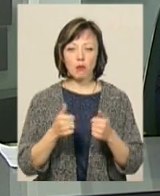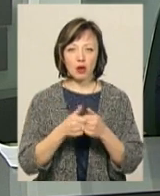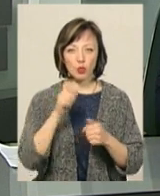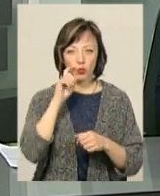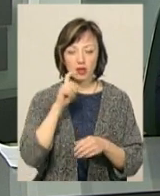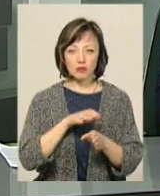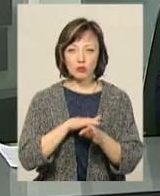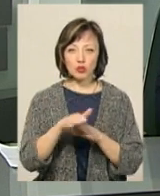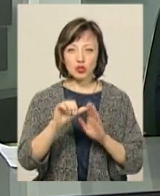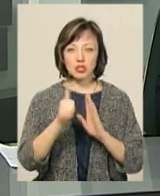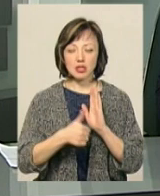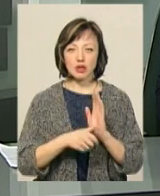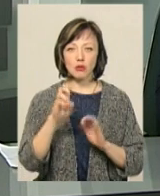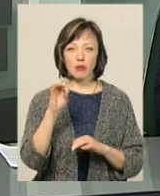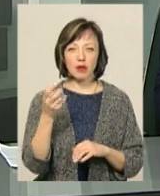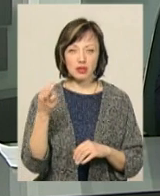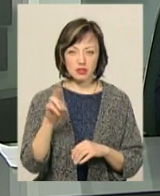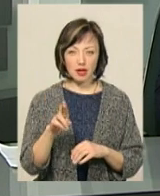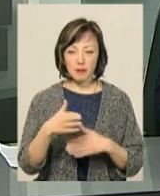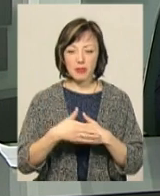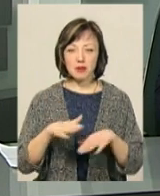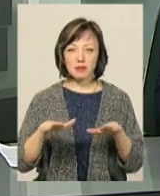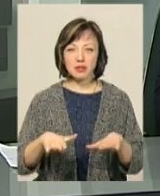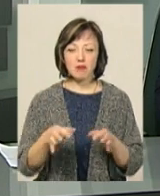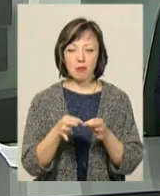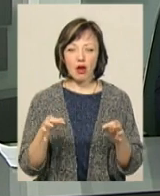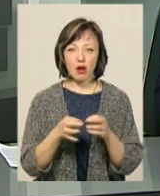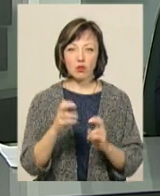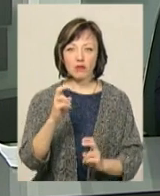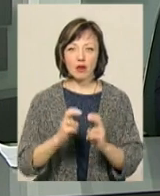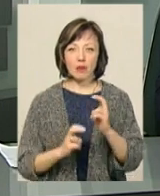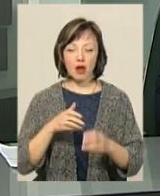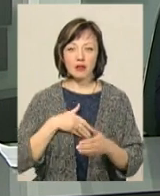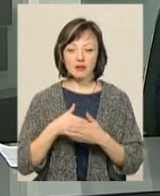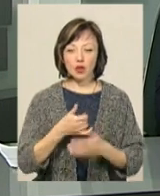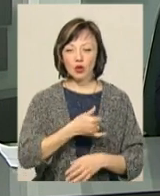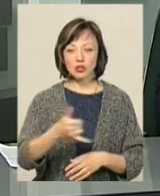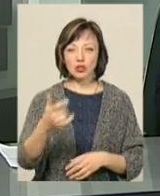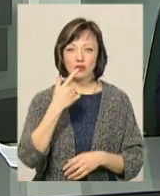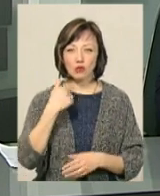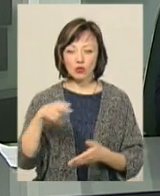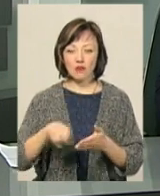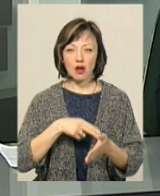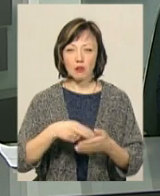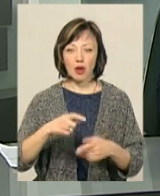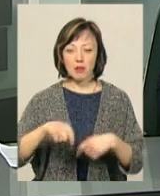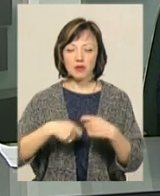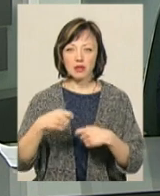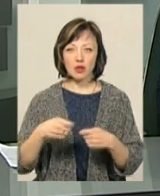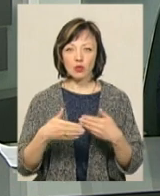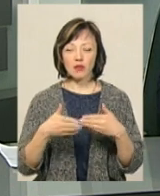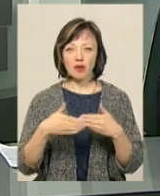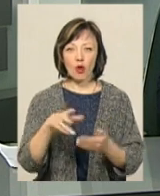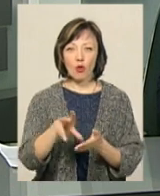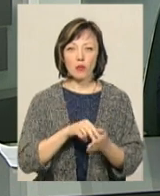України, що відбулося 16 березня. Біля місцевої макаронної фабрики активісти розлили червону фарбу та прив'язали до дверей копію закону